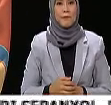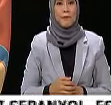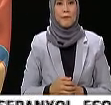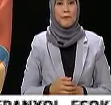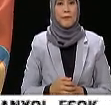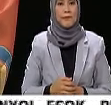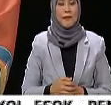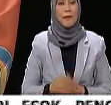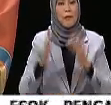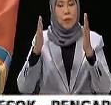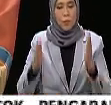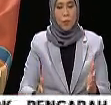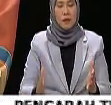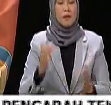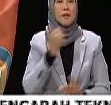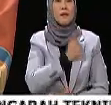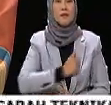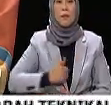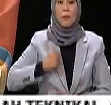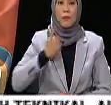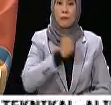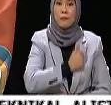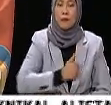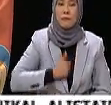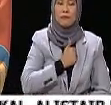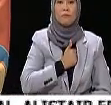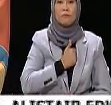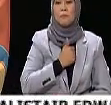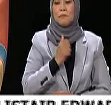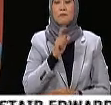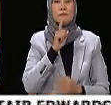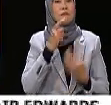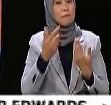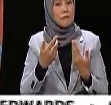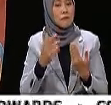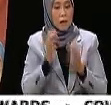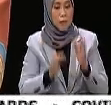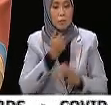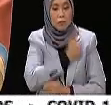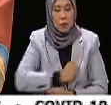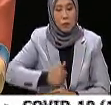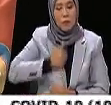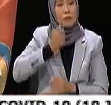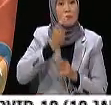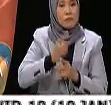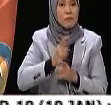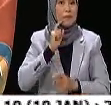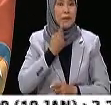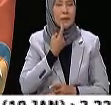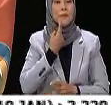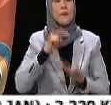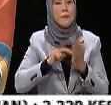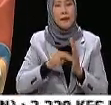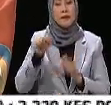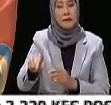Hai uang yang bertobat ini Solo oleh macam di tidak dosa Kalau dia bertobat Mungkin dia lebih baik